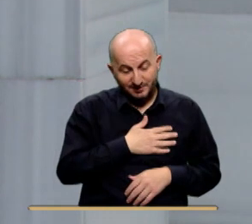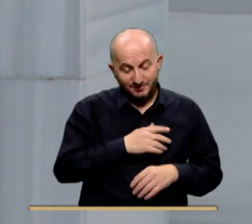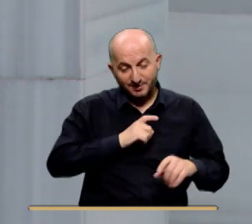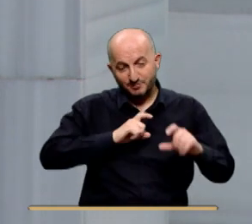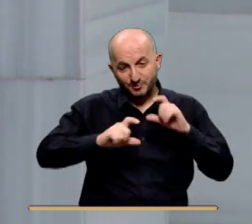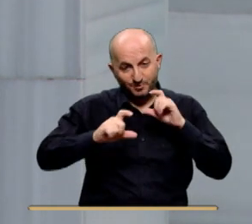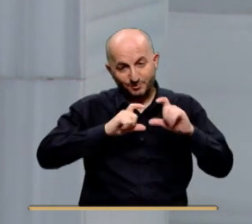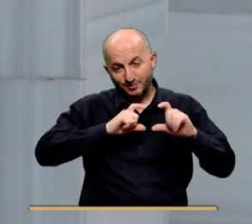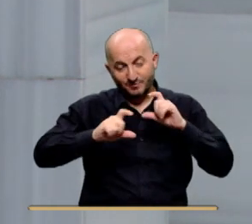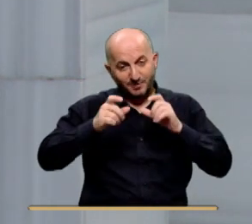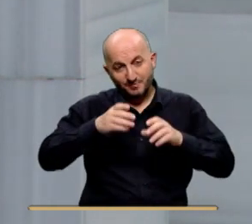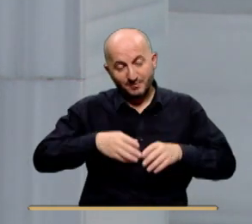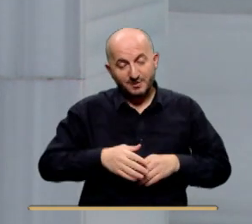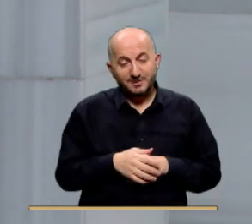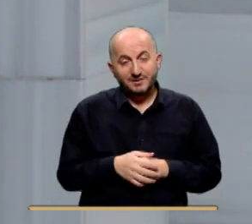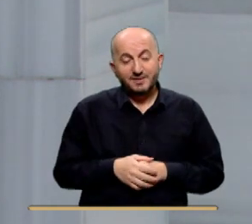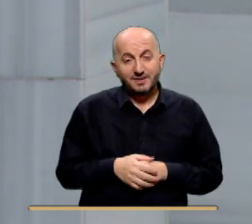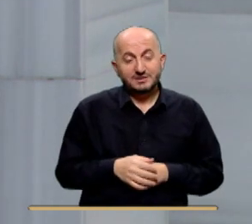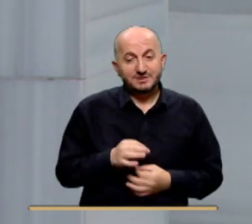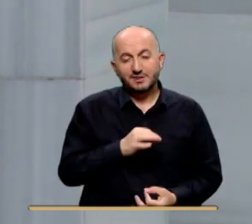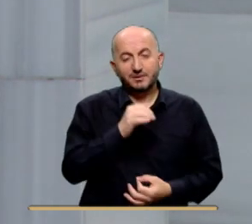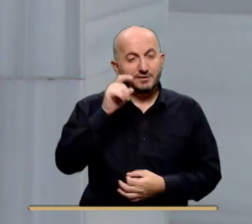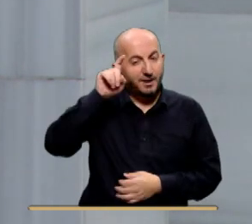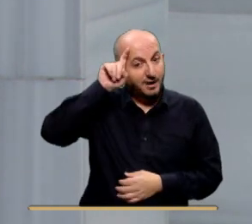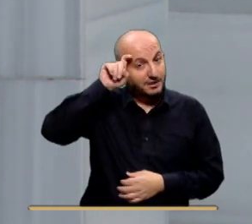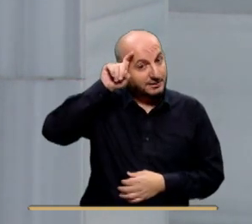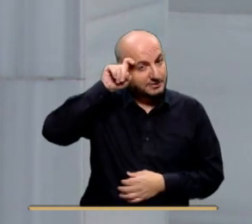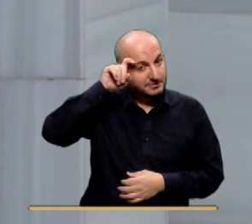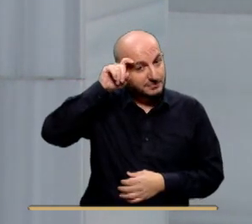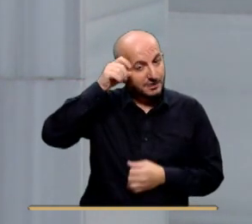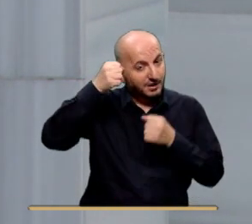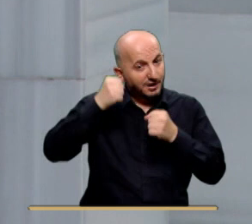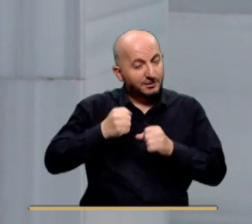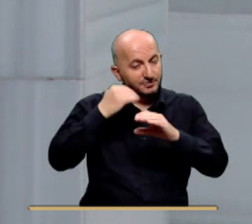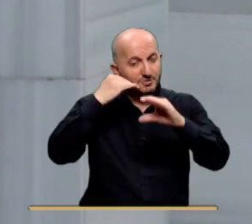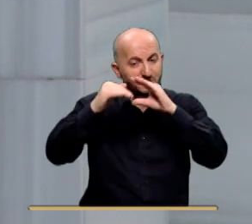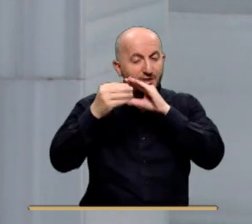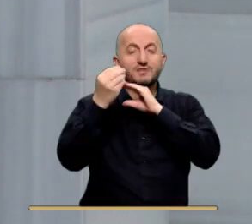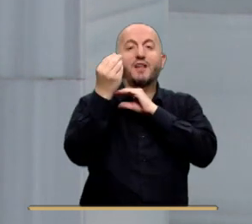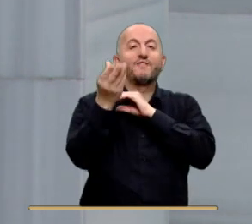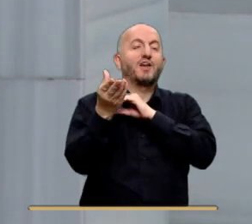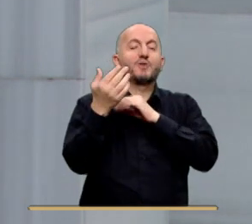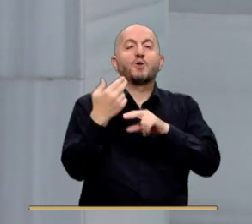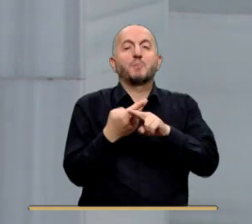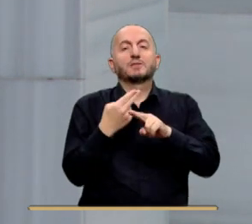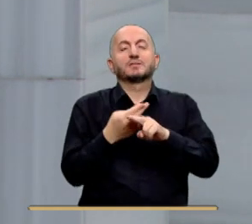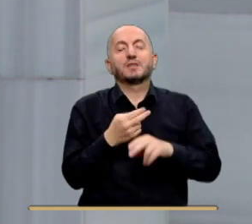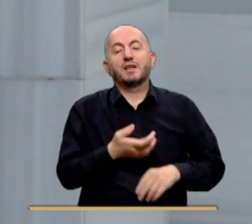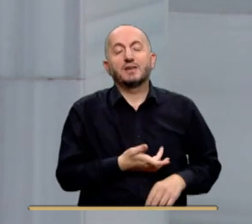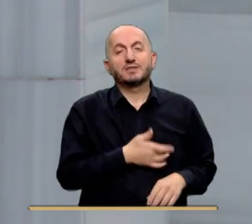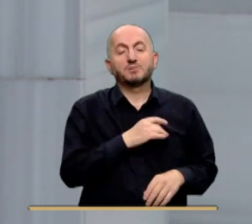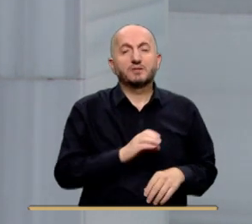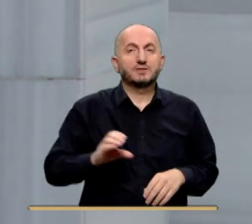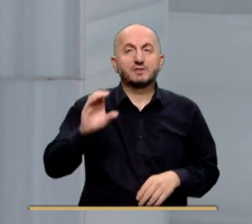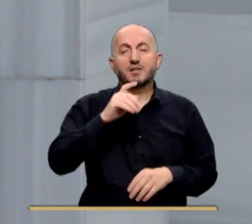cevap metoduyla insanların aklında kalıcı mesajlar veriyor. Mesela imanın,